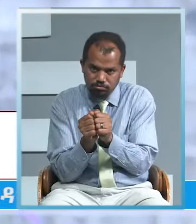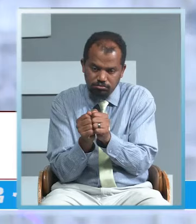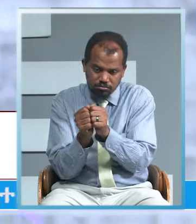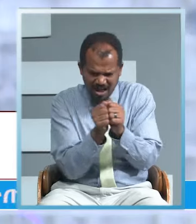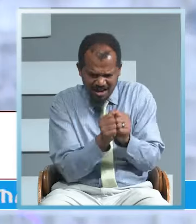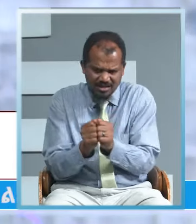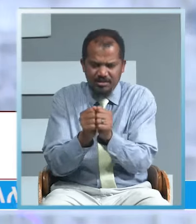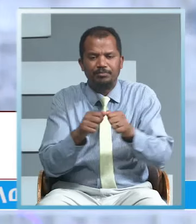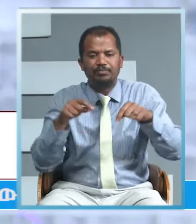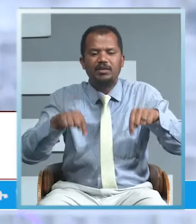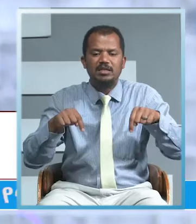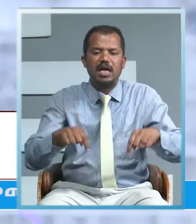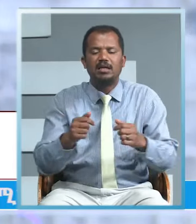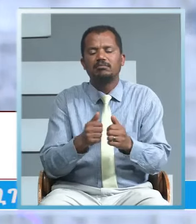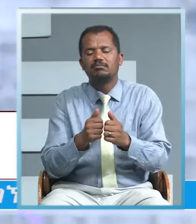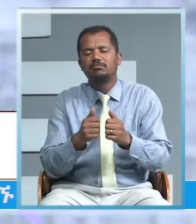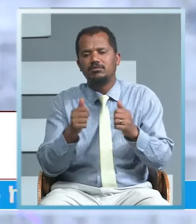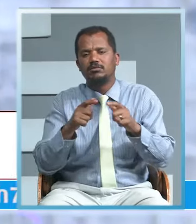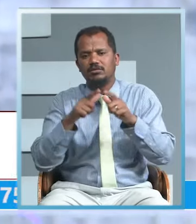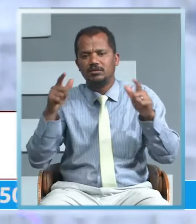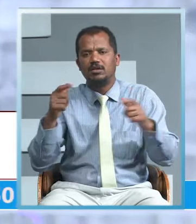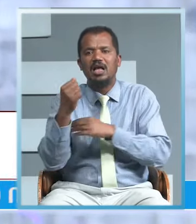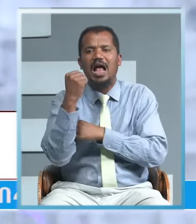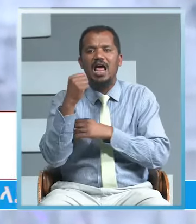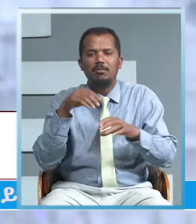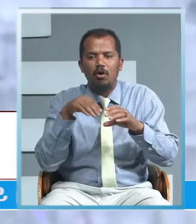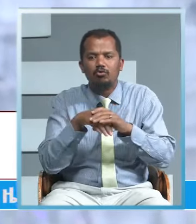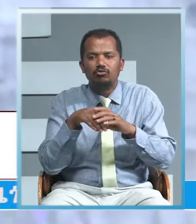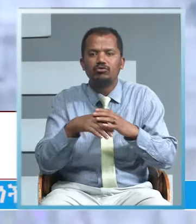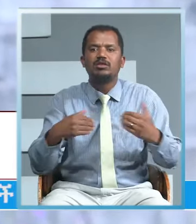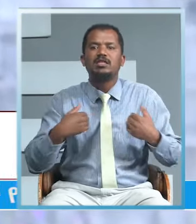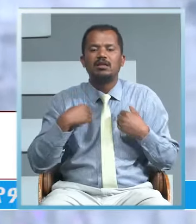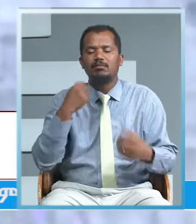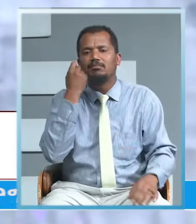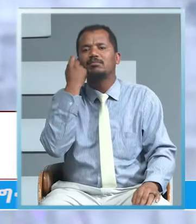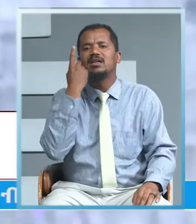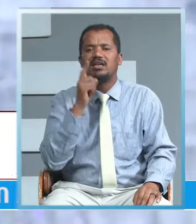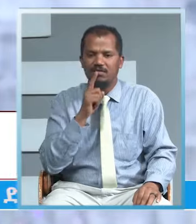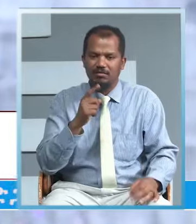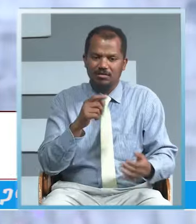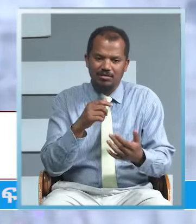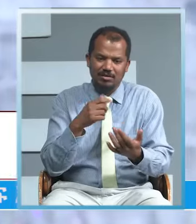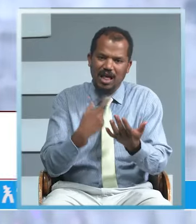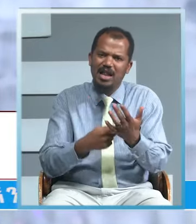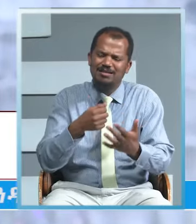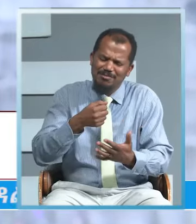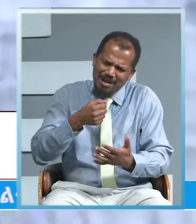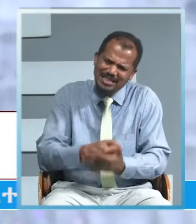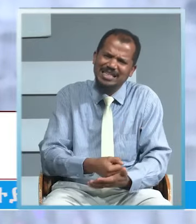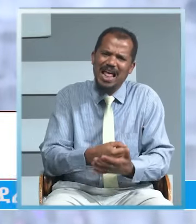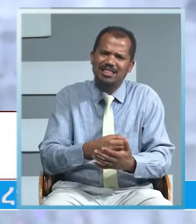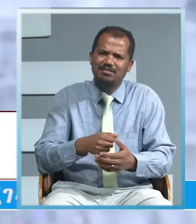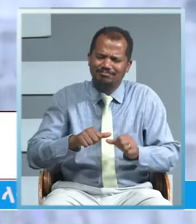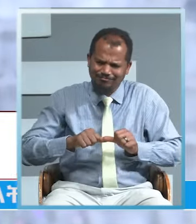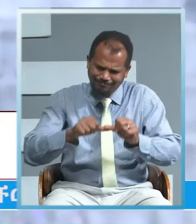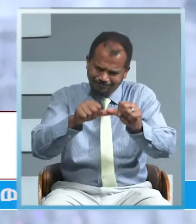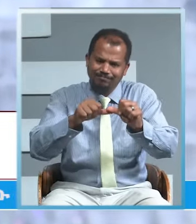አንድነት ዛሬም እጅግ ትልቅ ኃይል በውስጡ እንዳለው መረዳት ነው። ያንንም ማጽናት ነው፣ ማስቀጠል